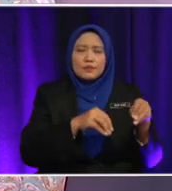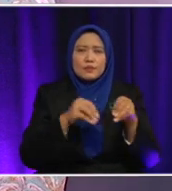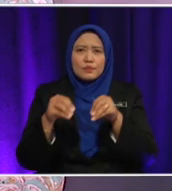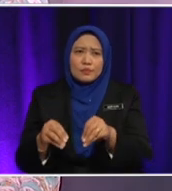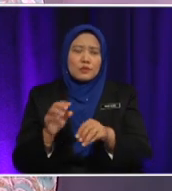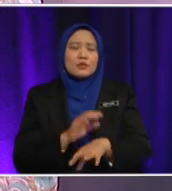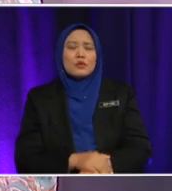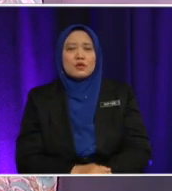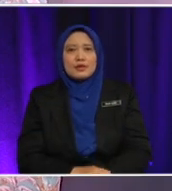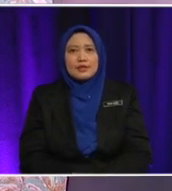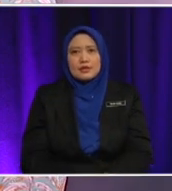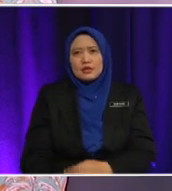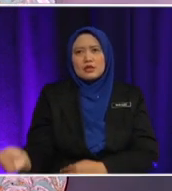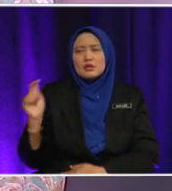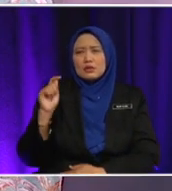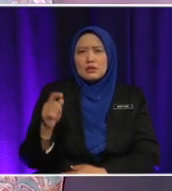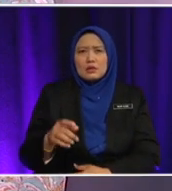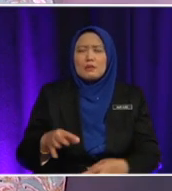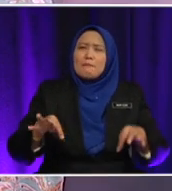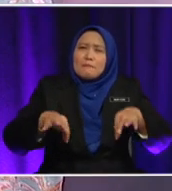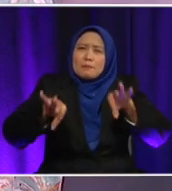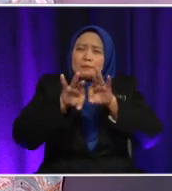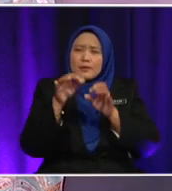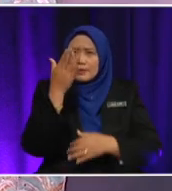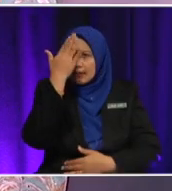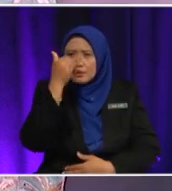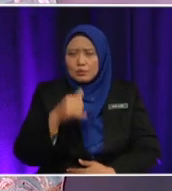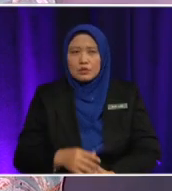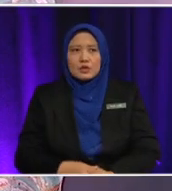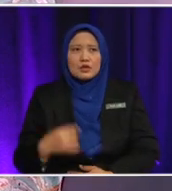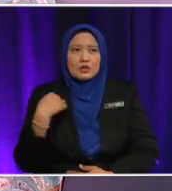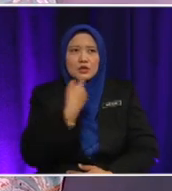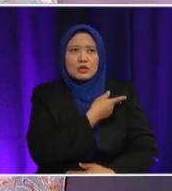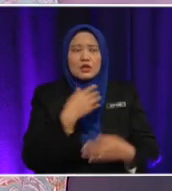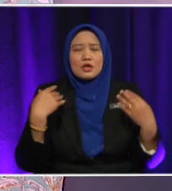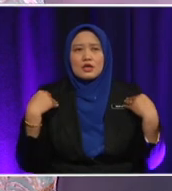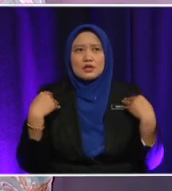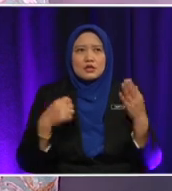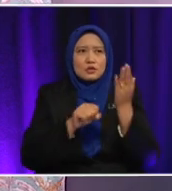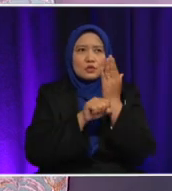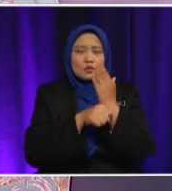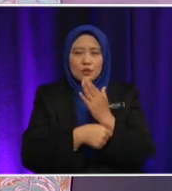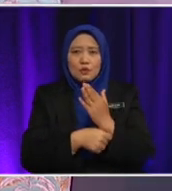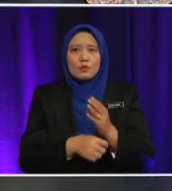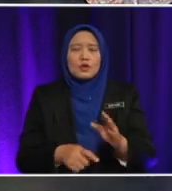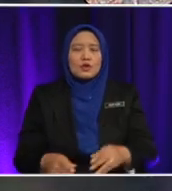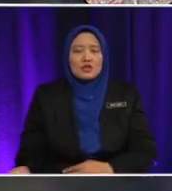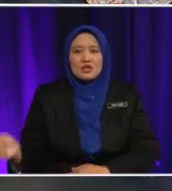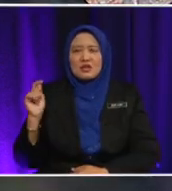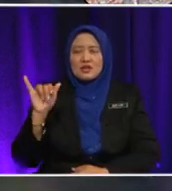pentingnya penuaian tenaga Oke sobat sekarang ini kita banyak gunakan sumber-sumber tenaga yang habis Hakim